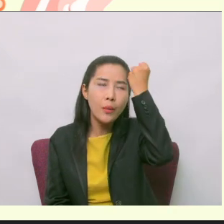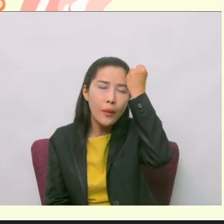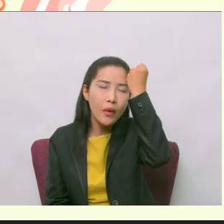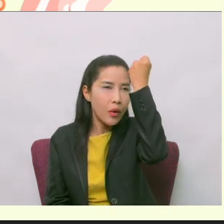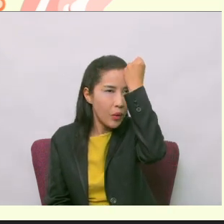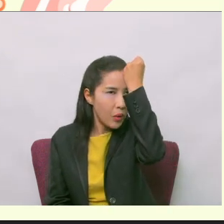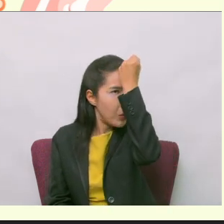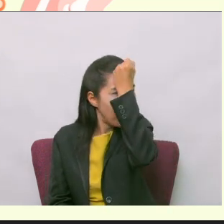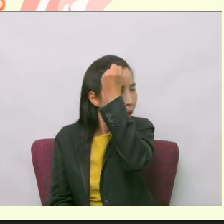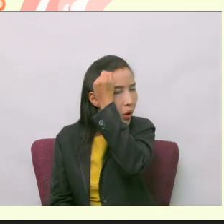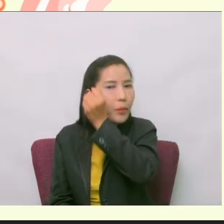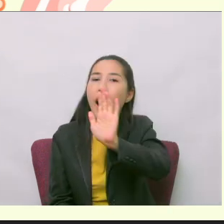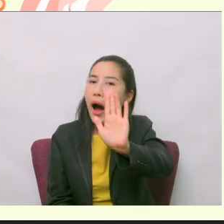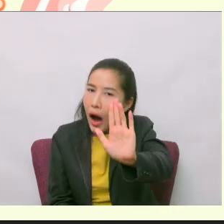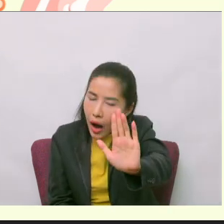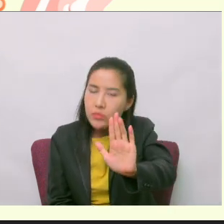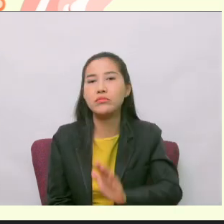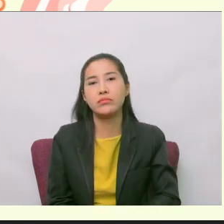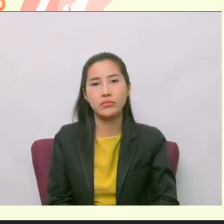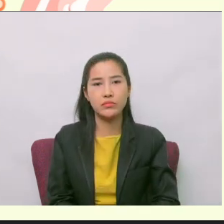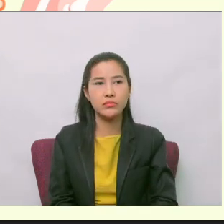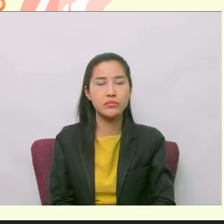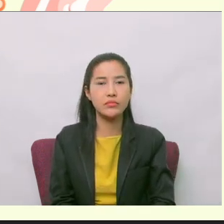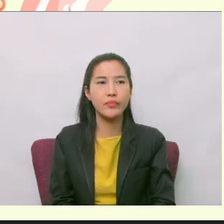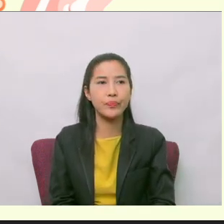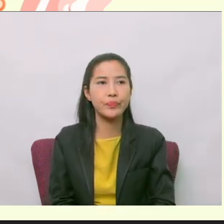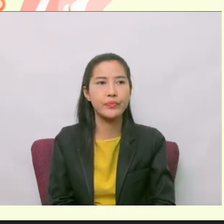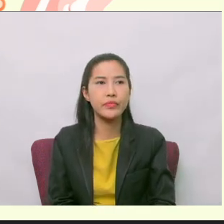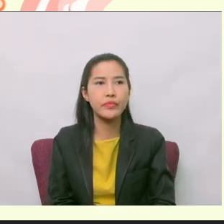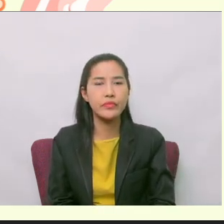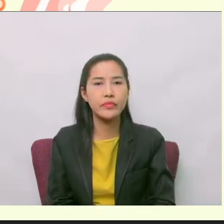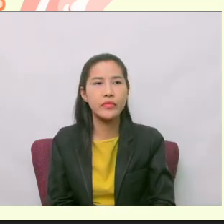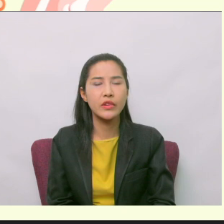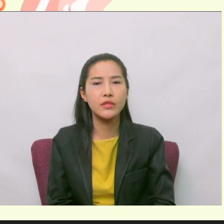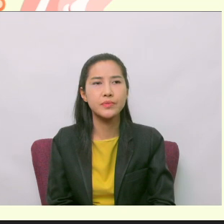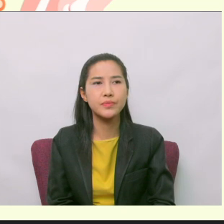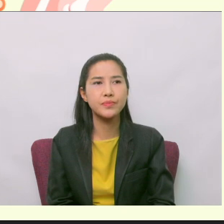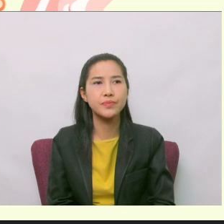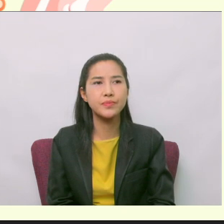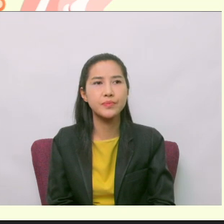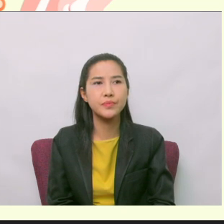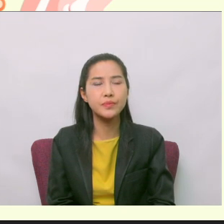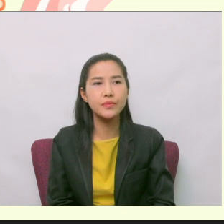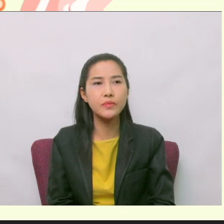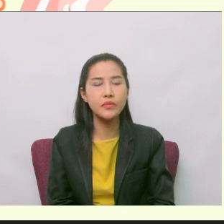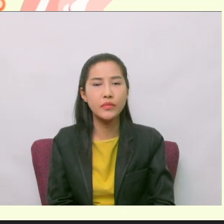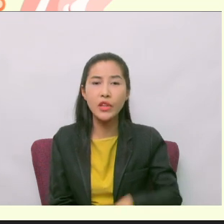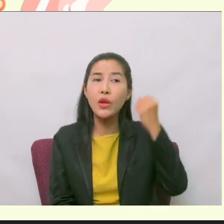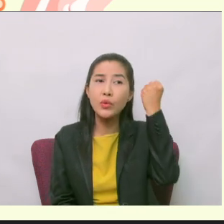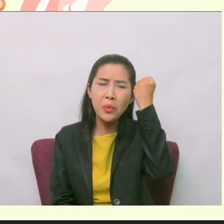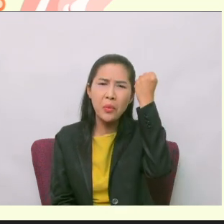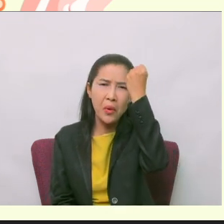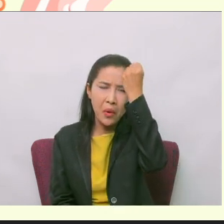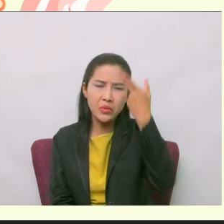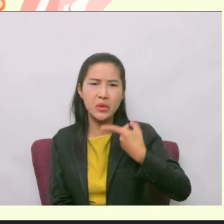คบนะคะหรือว่าไม่ควรใช้ลูกประคบเนาะนะคะแล้วหลังจากนั้นนะคะก็ในเรื่องของการใช้ลูกประคบที่ได้ประสิทธิภาพดี